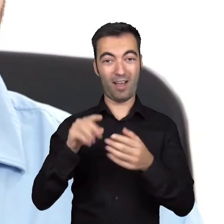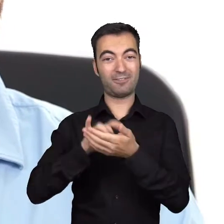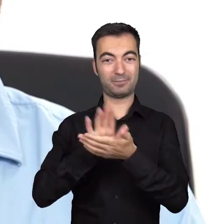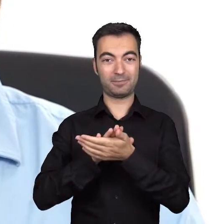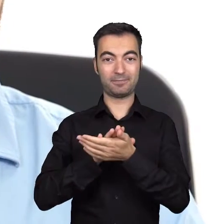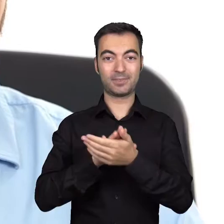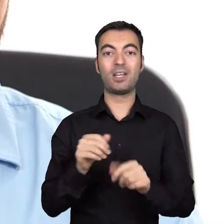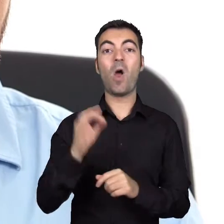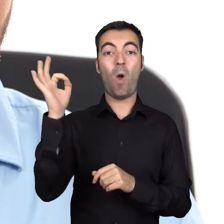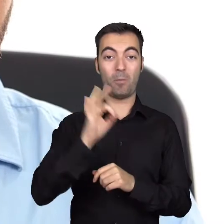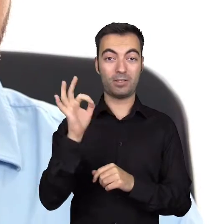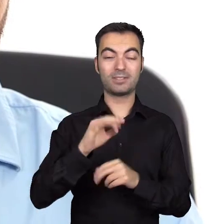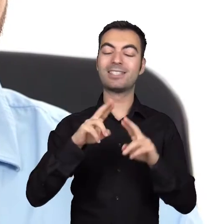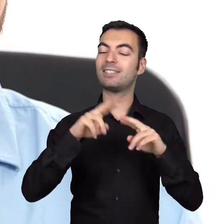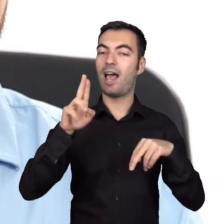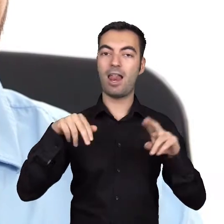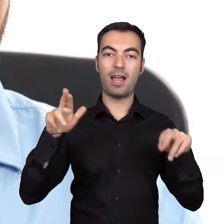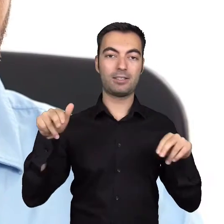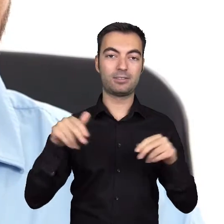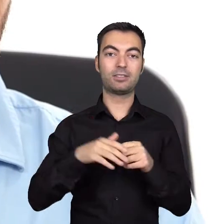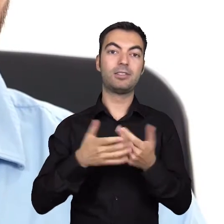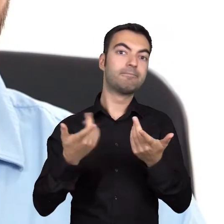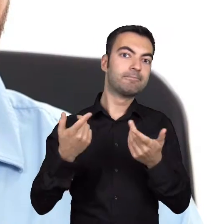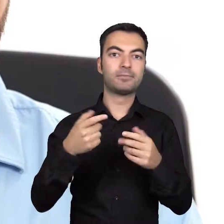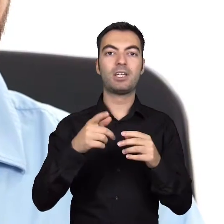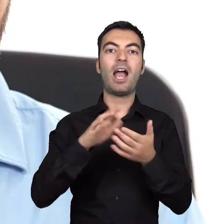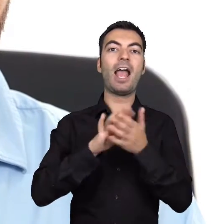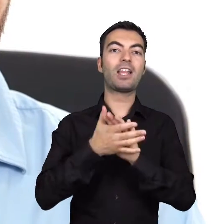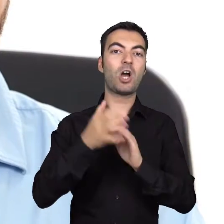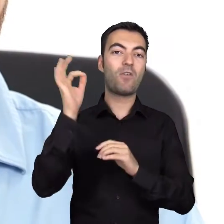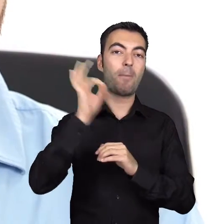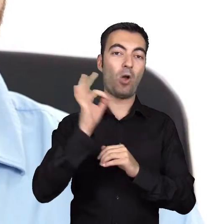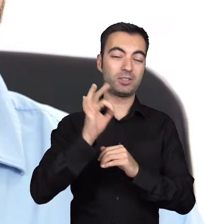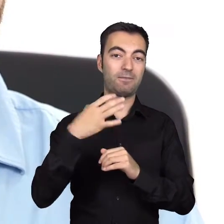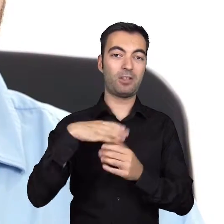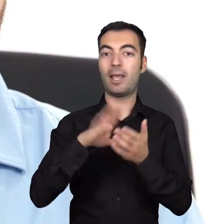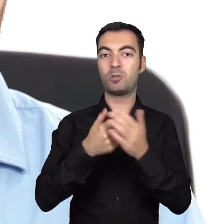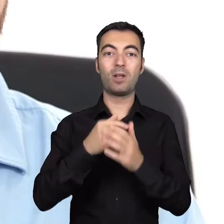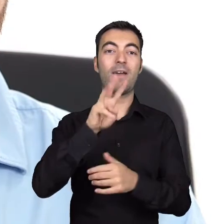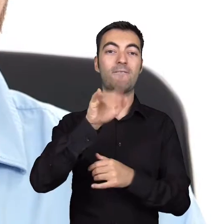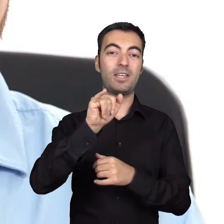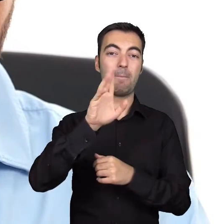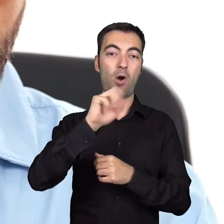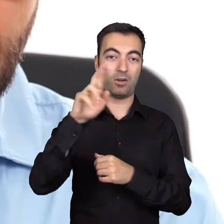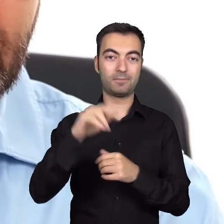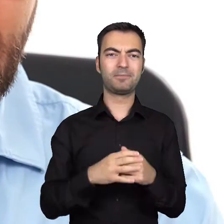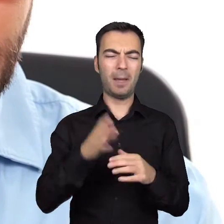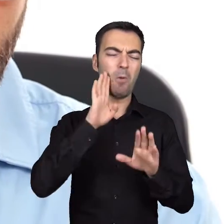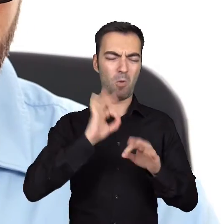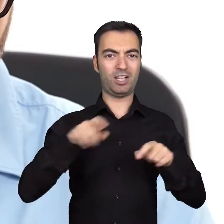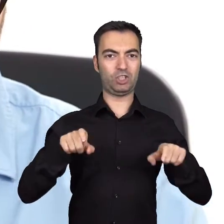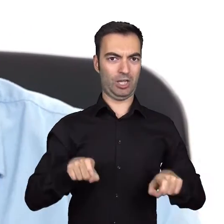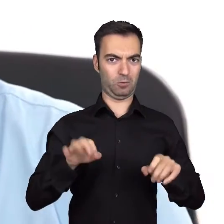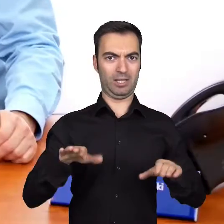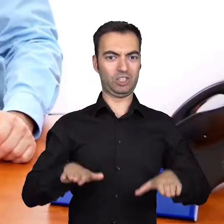znajdziemy zapis, że oprocentowanie zależy od konkretnej rynkowej stopy procentowej, na przykład WIBOR. No i to jest tak jak z